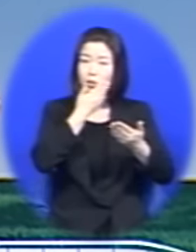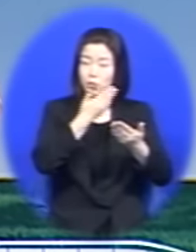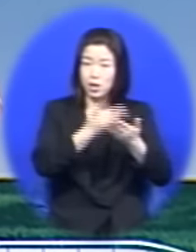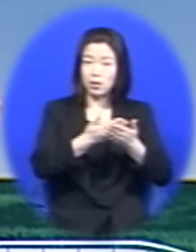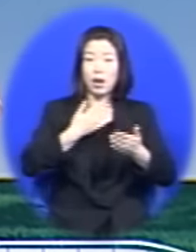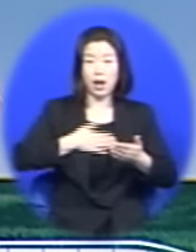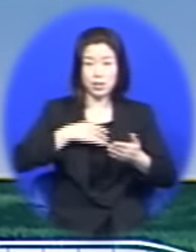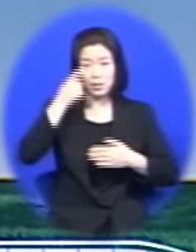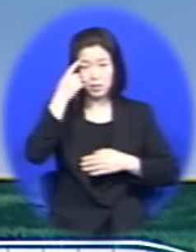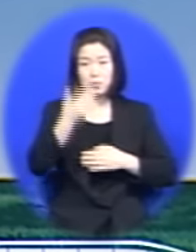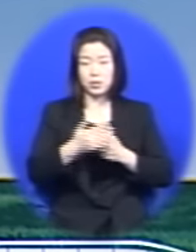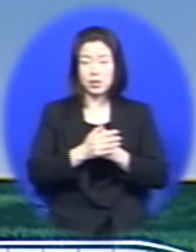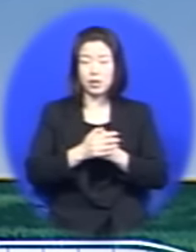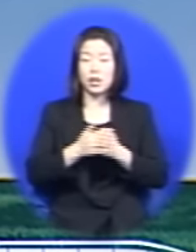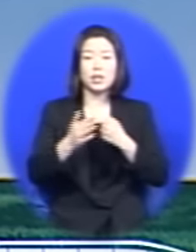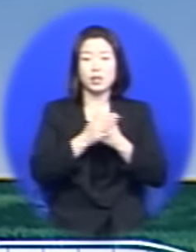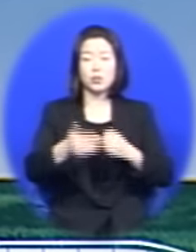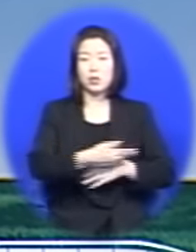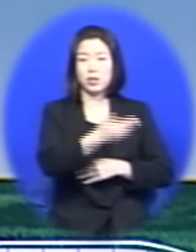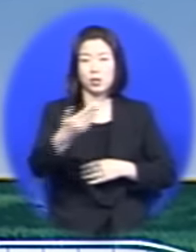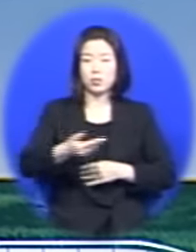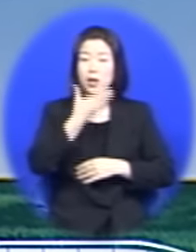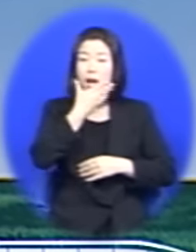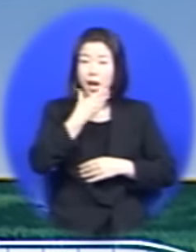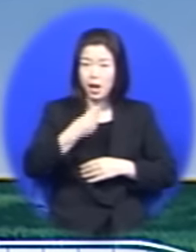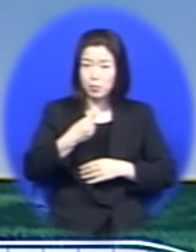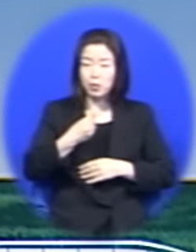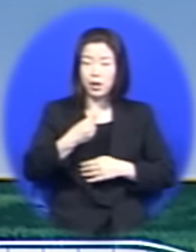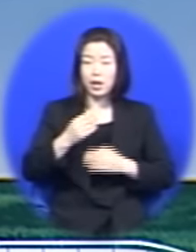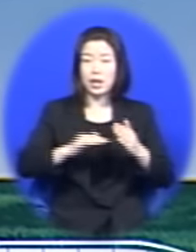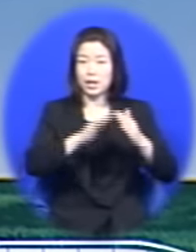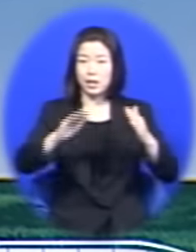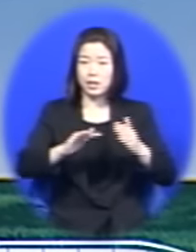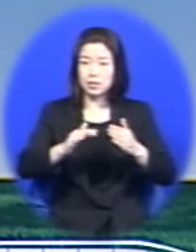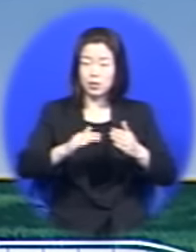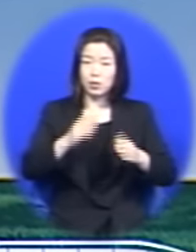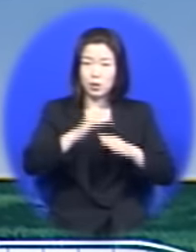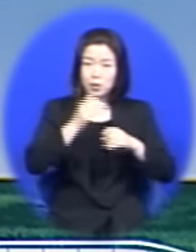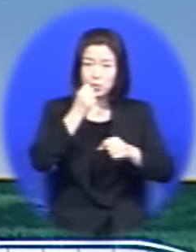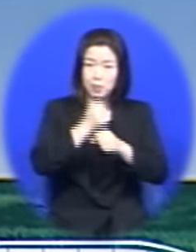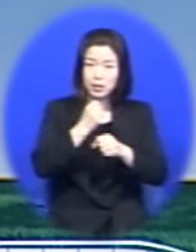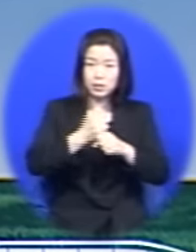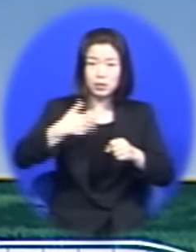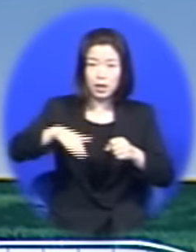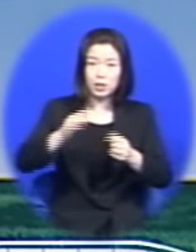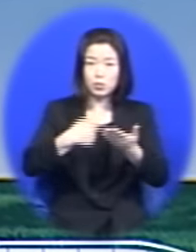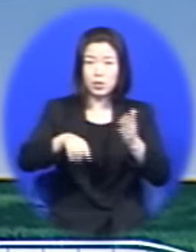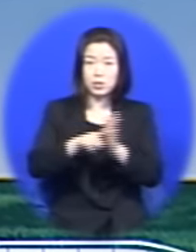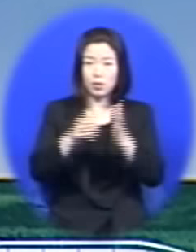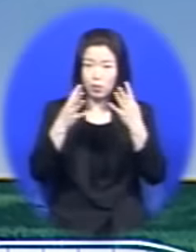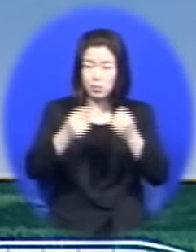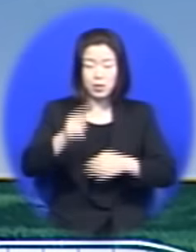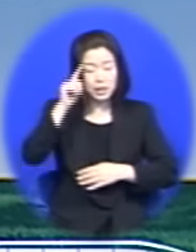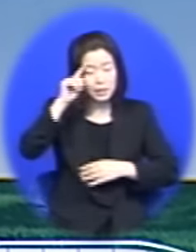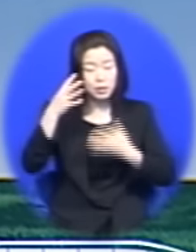거예요. 그래서 여러분 행복한 가정을 이루려고 얼마나 신경을 많이 쓰십니까?